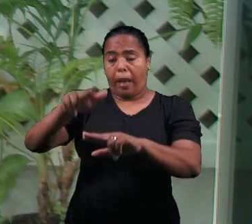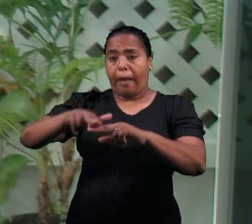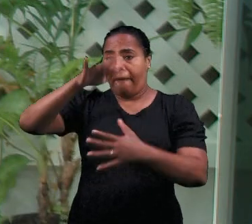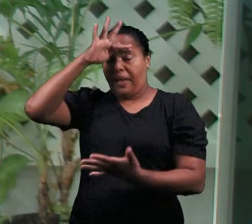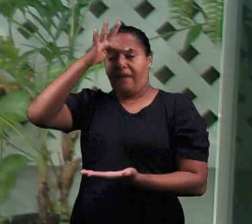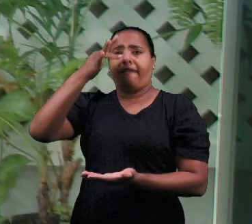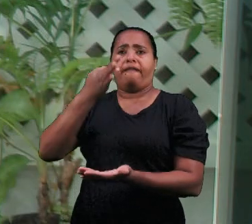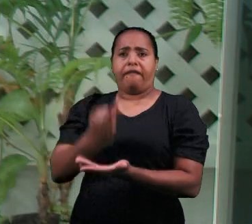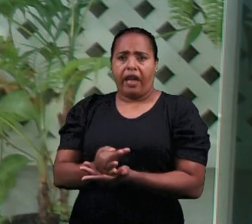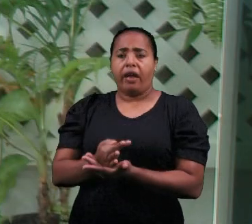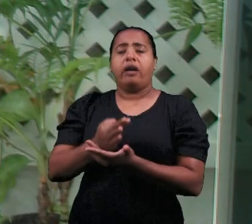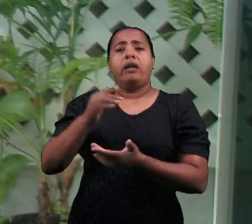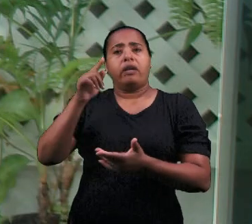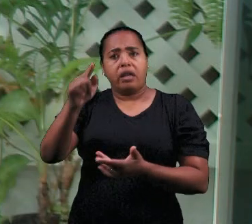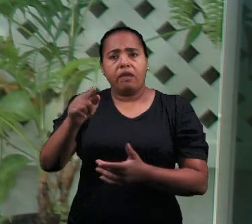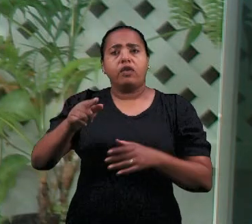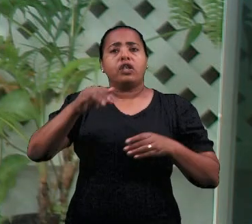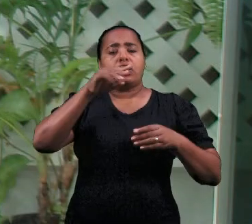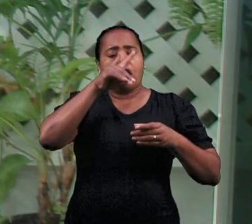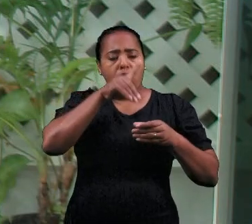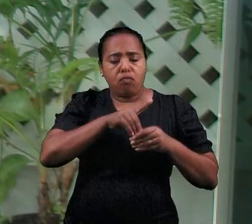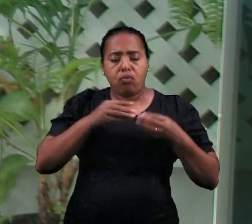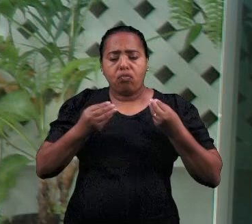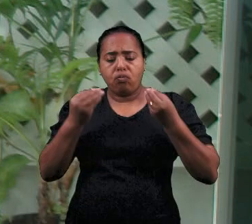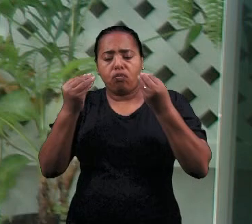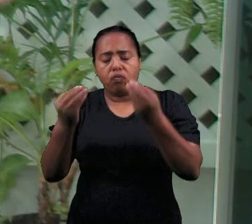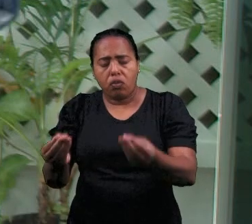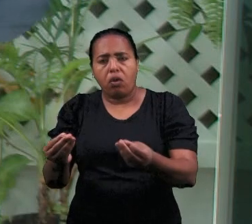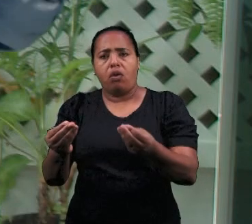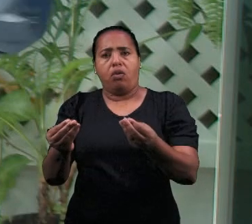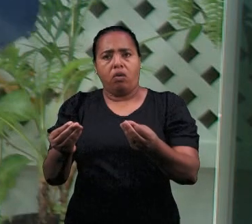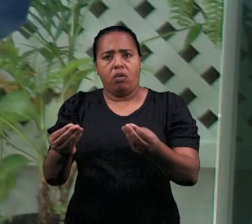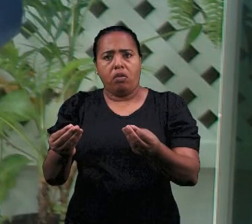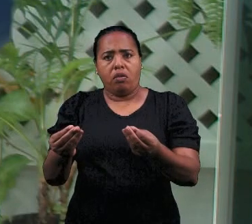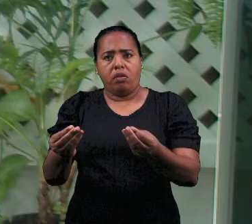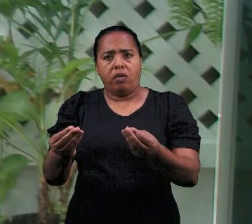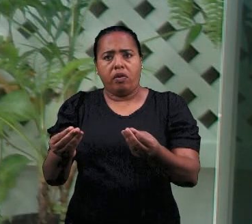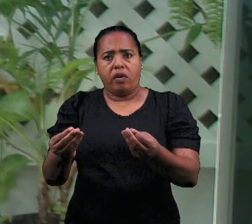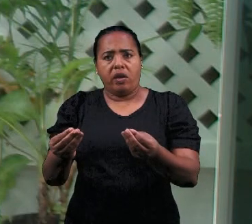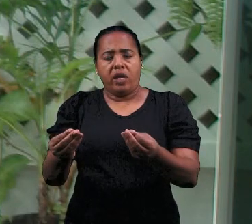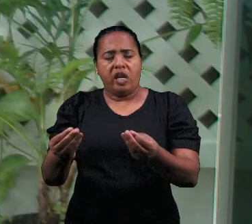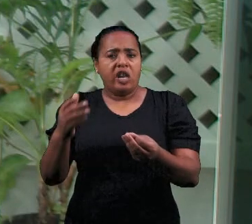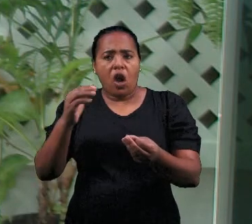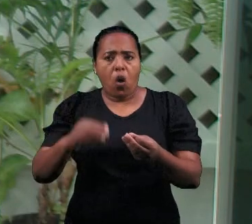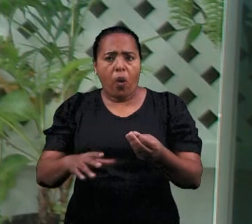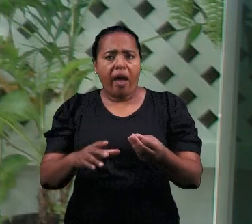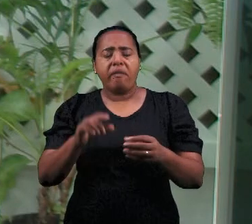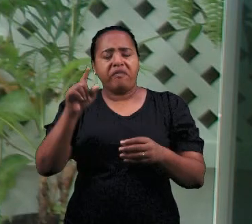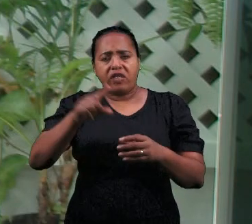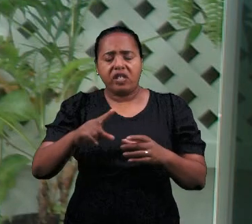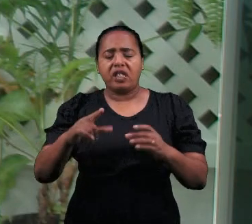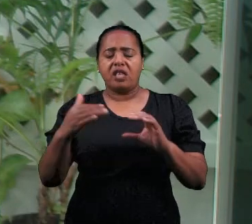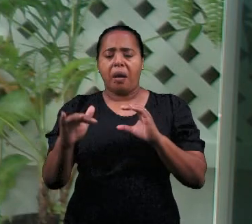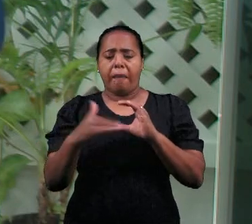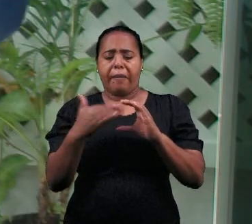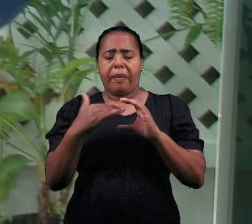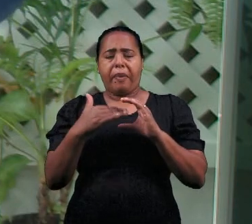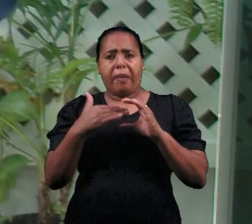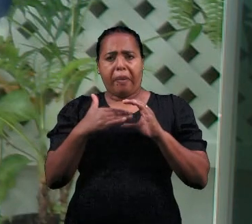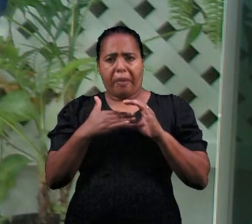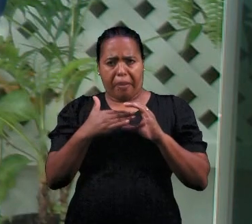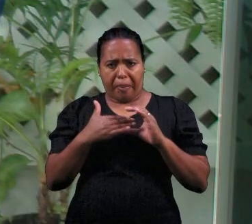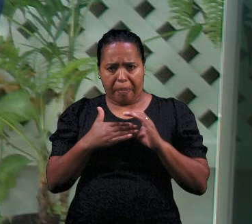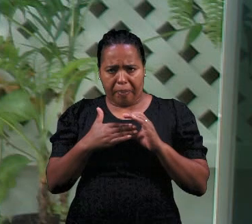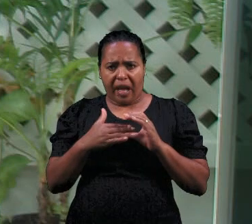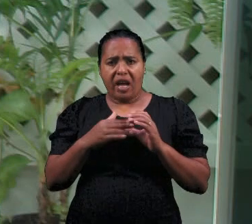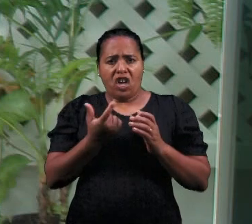pensent, comme a été toujours été, parce que la contribution, elle est parfois. Nous ne sommes pas en train de prêcher ici pour gagner de l'argent et nous avons un